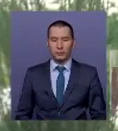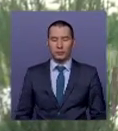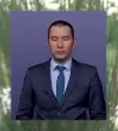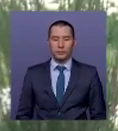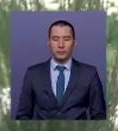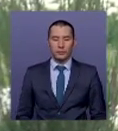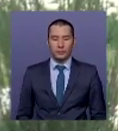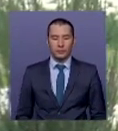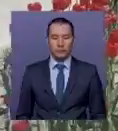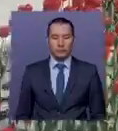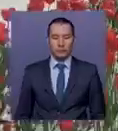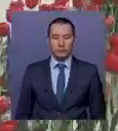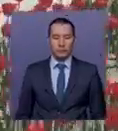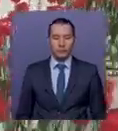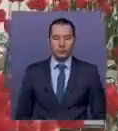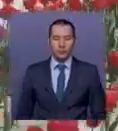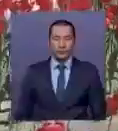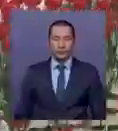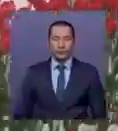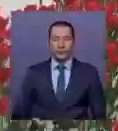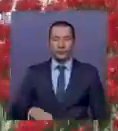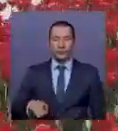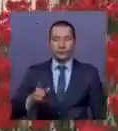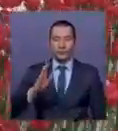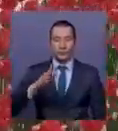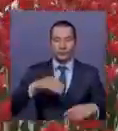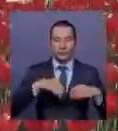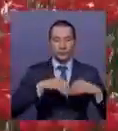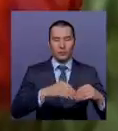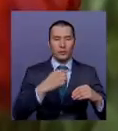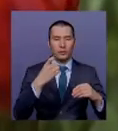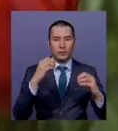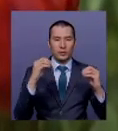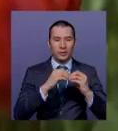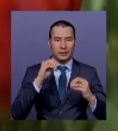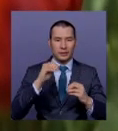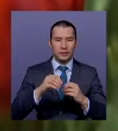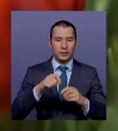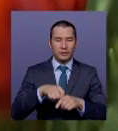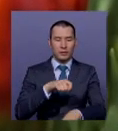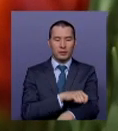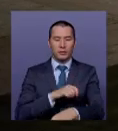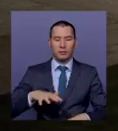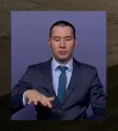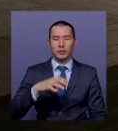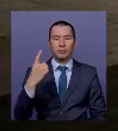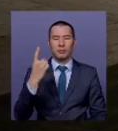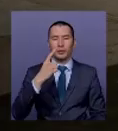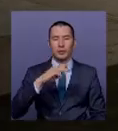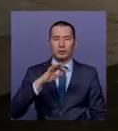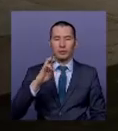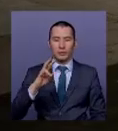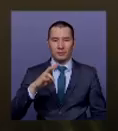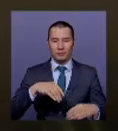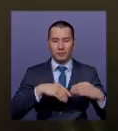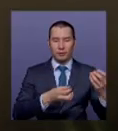лето и всю осень. В этом году площадь цветников увеличилась до 110 тысяч квадратных метров. Как обычно, самыми первыми зацвели тюльпаны.